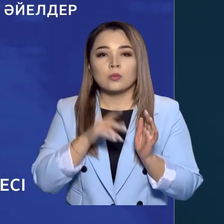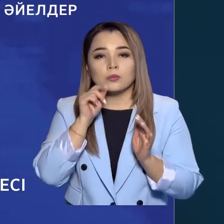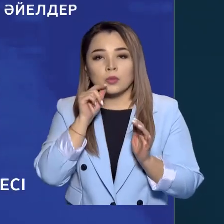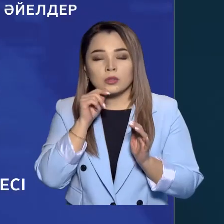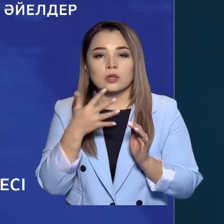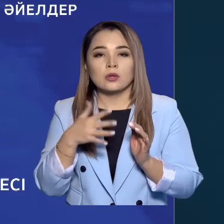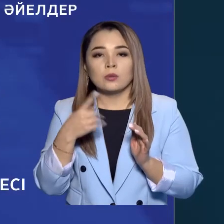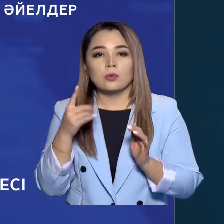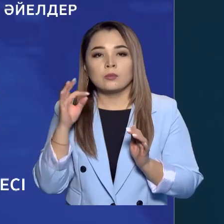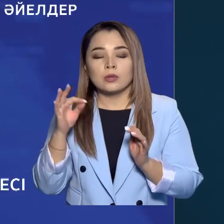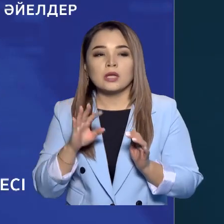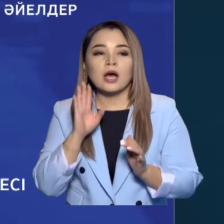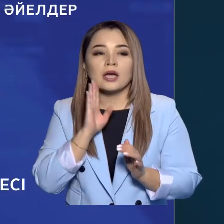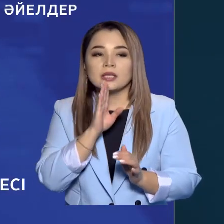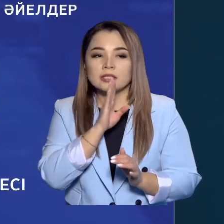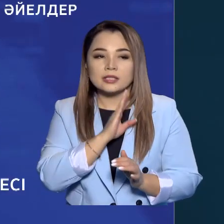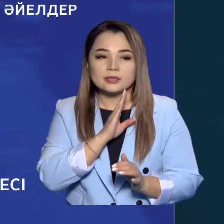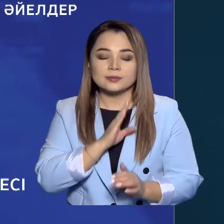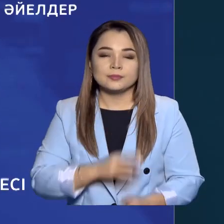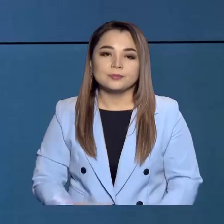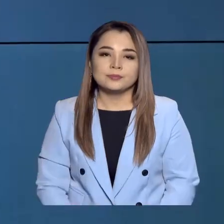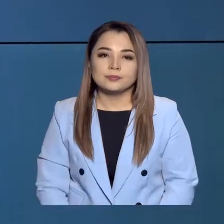болса, 51% әйелдер.